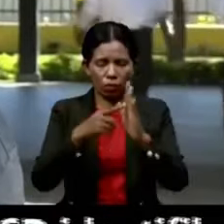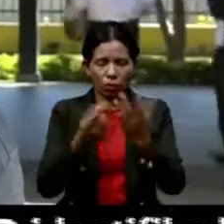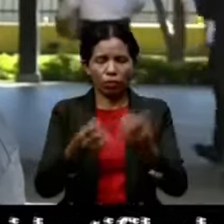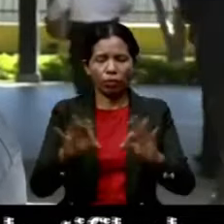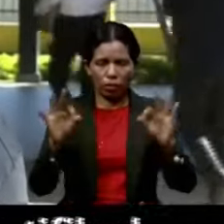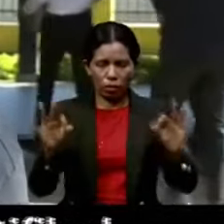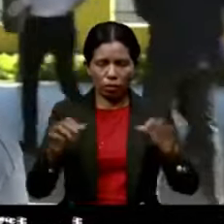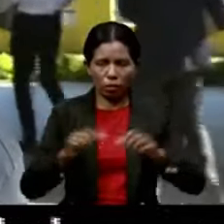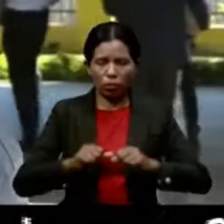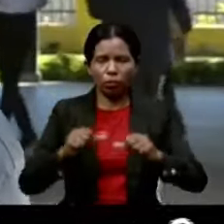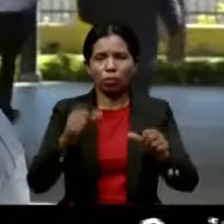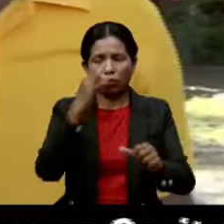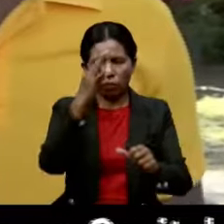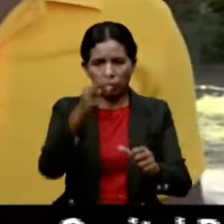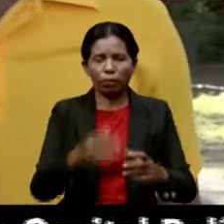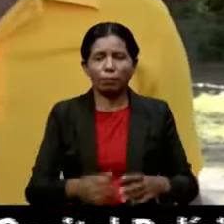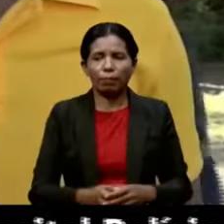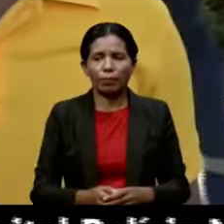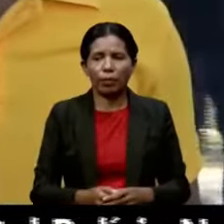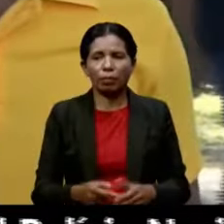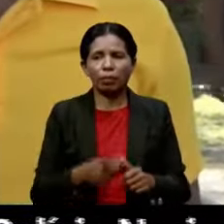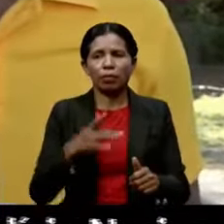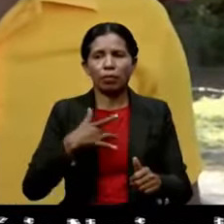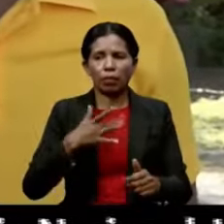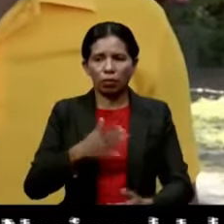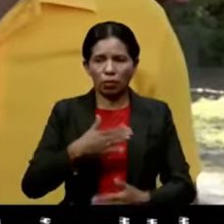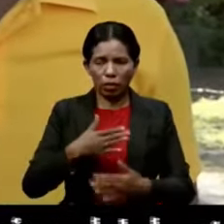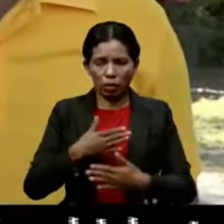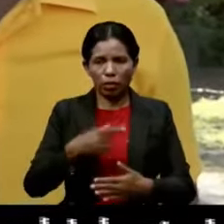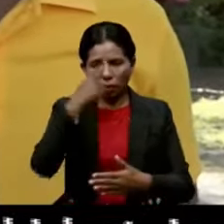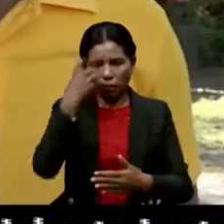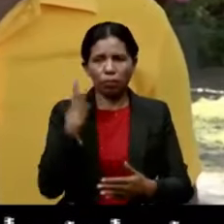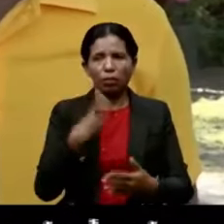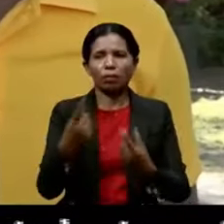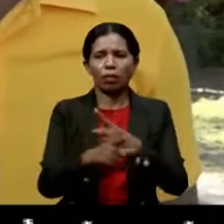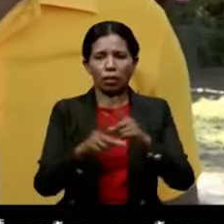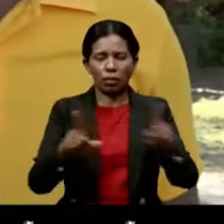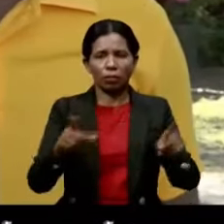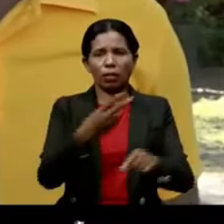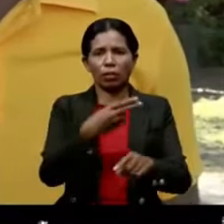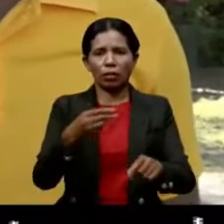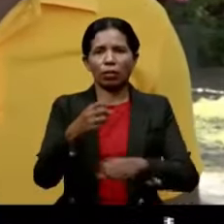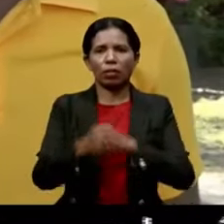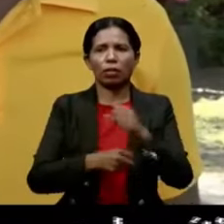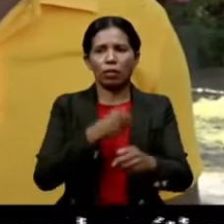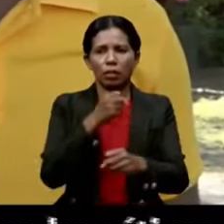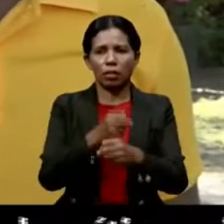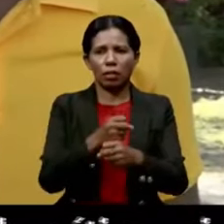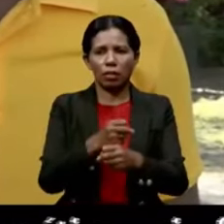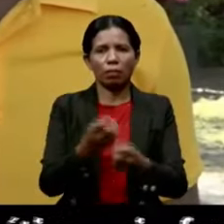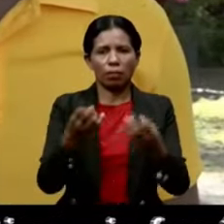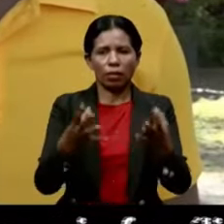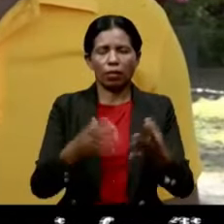e continuação bawen. Primeiro sentimento, contente tuan tambah ita bela libre hosi okupasaun Indonesia durante tinan naruk